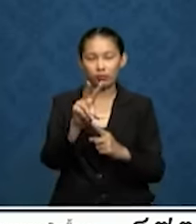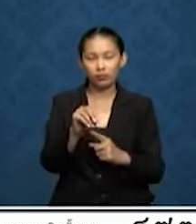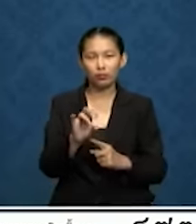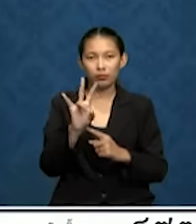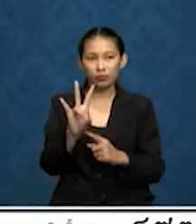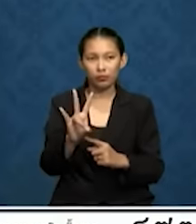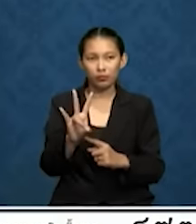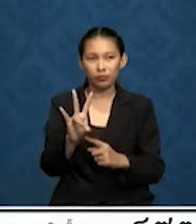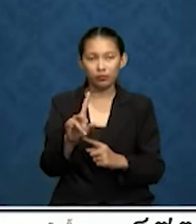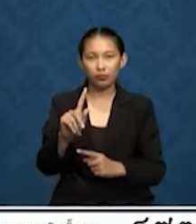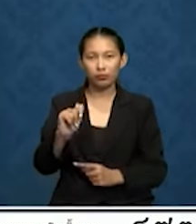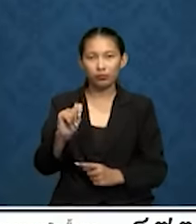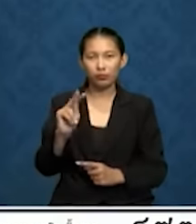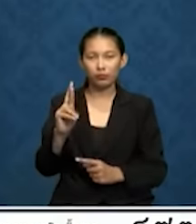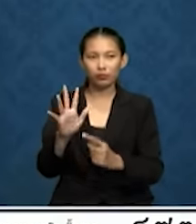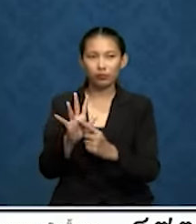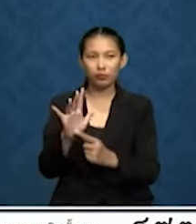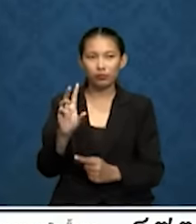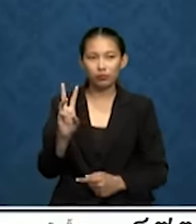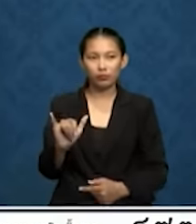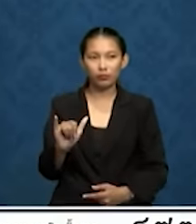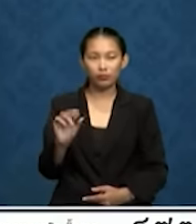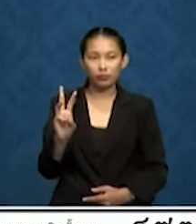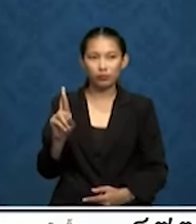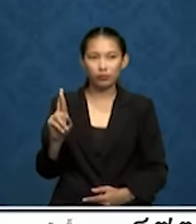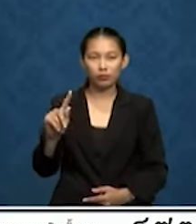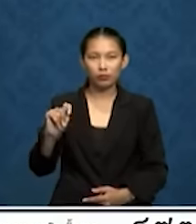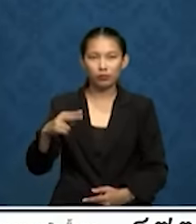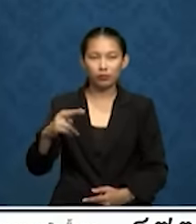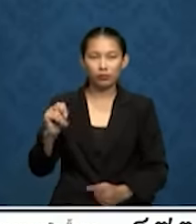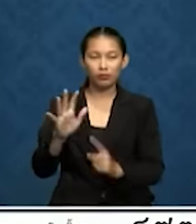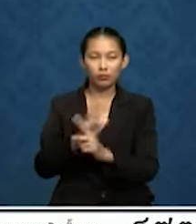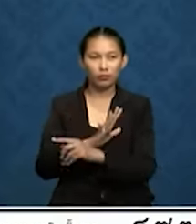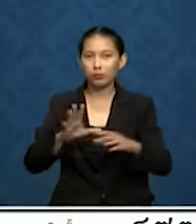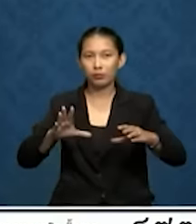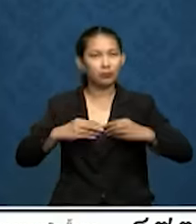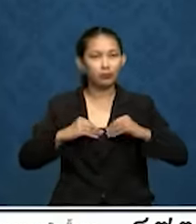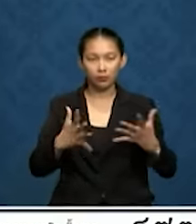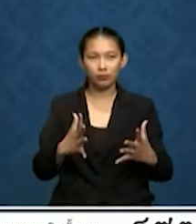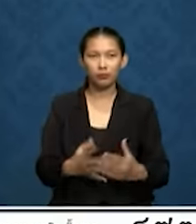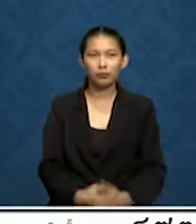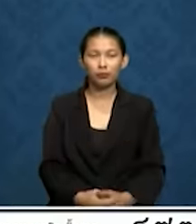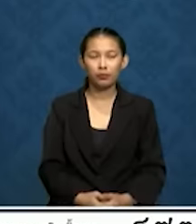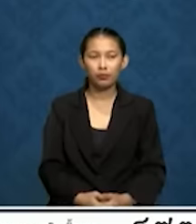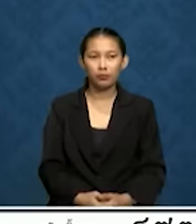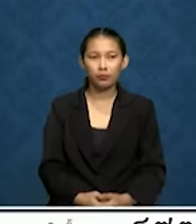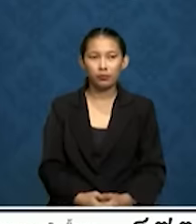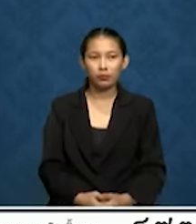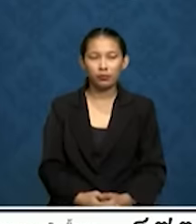137นายใจวัดอิ่มใจ ไม่เห็นชอบครับ